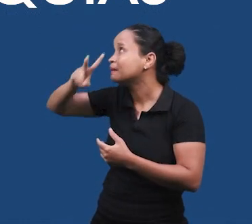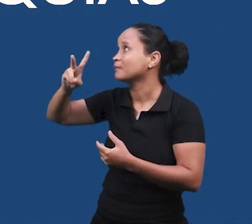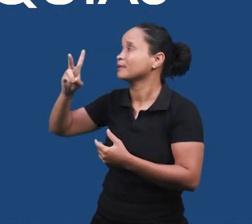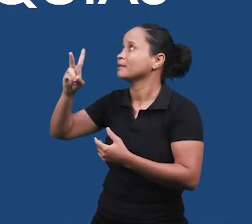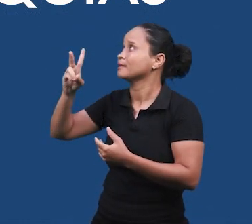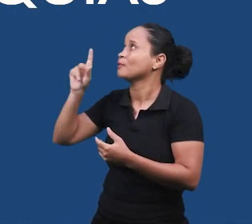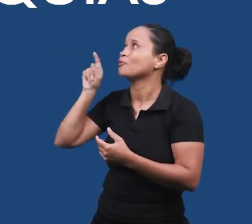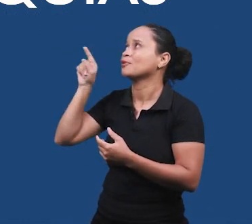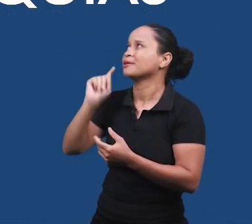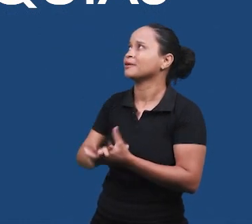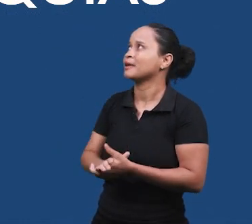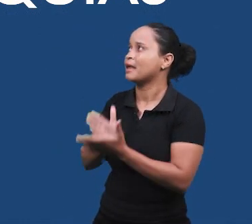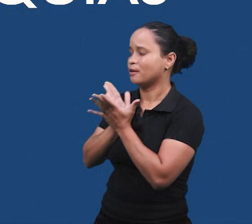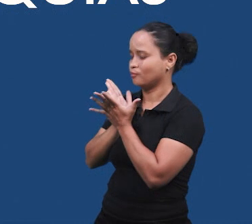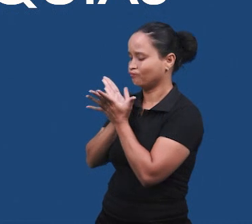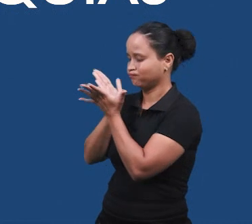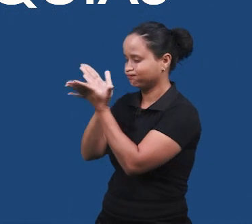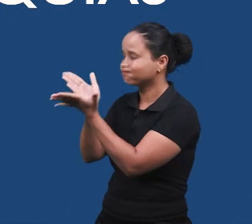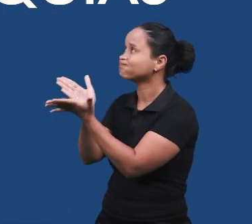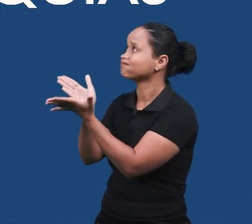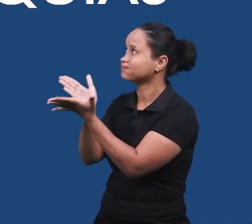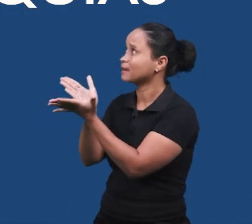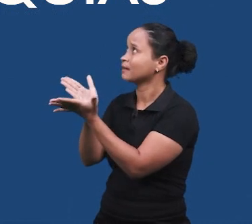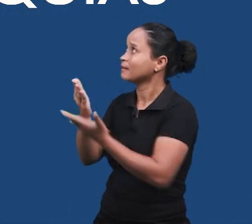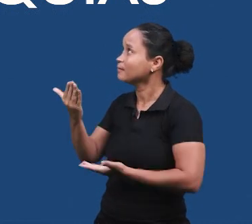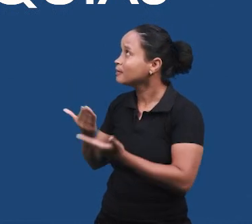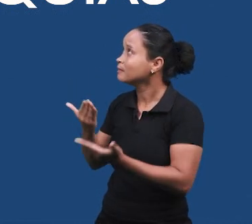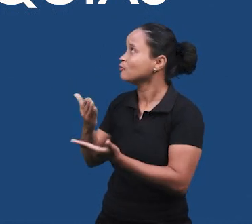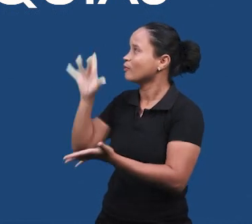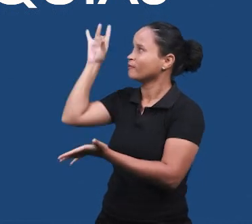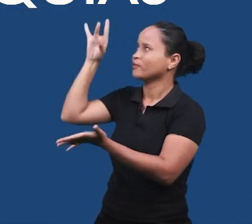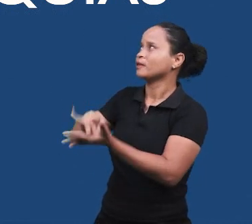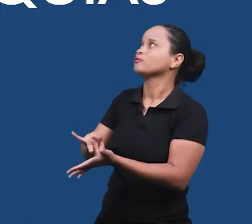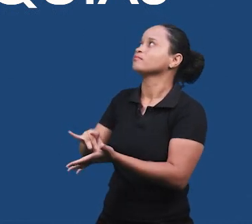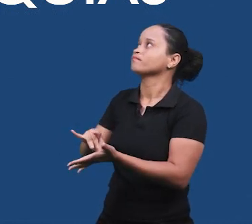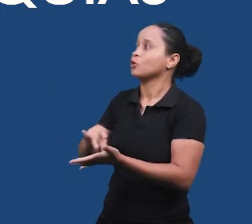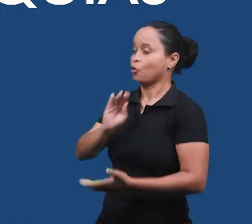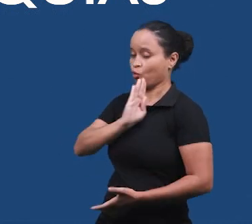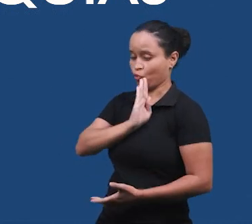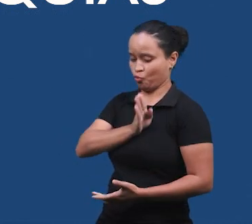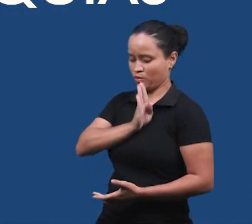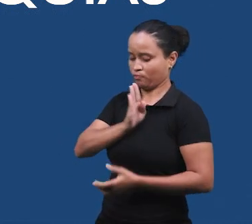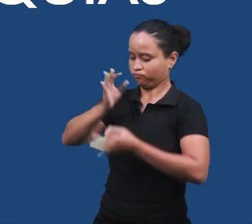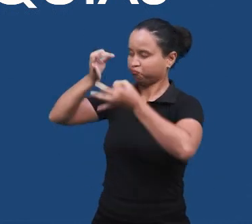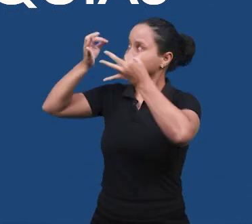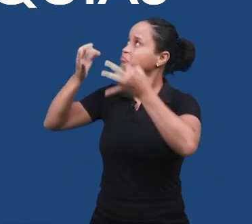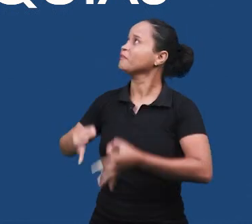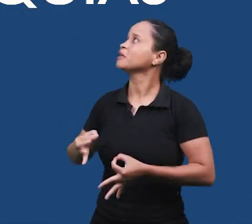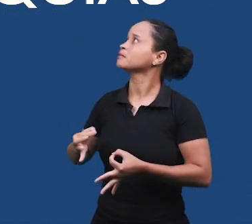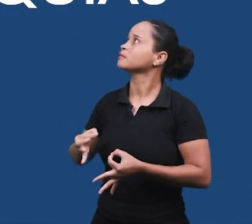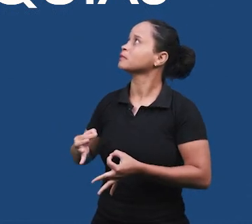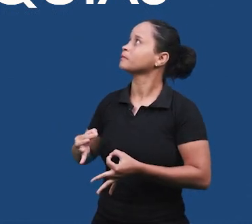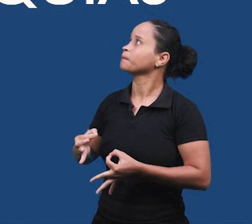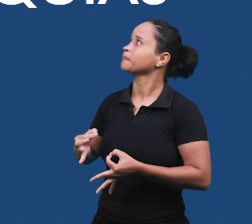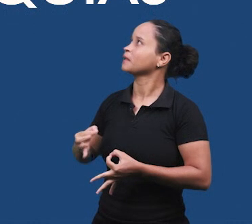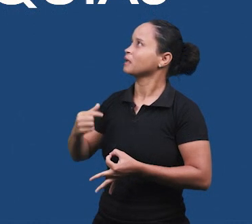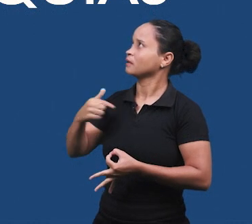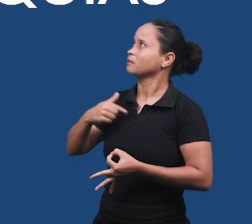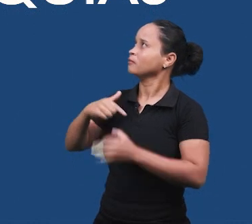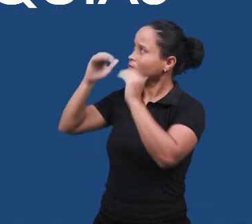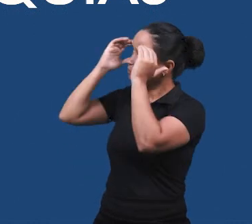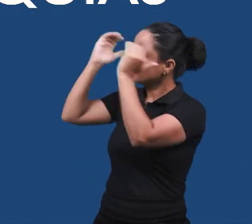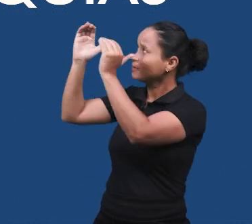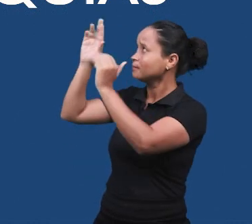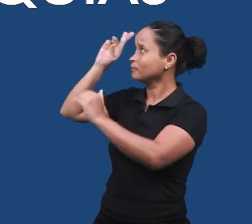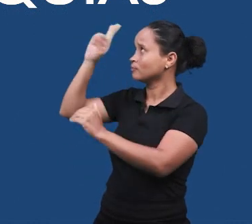rappelle-toi que j'ai marché devant toi en vérité et avec le cœur parfait. J'ai fait ce qui